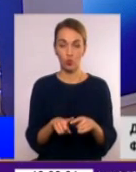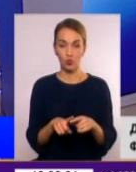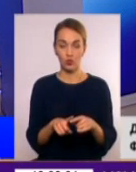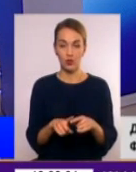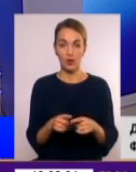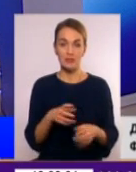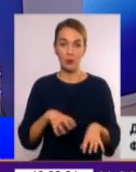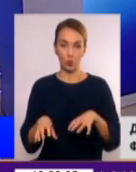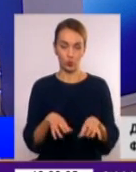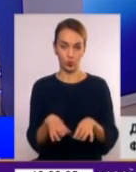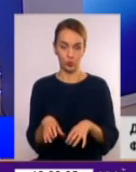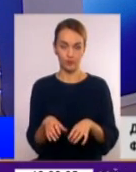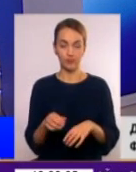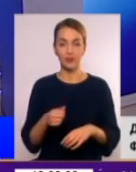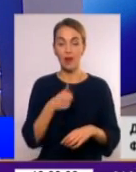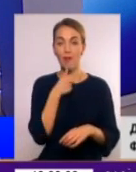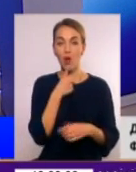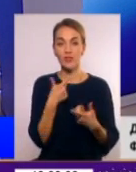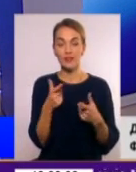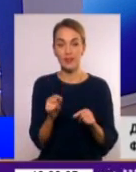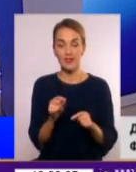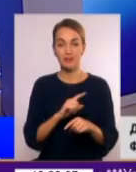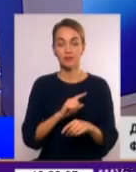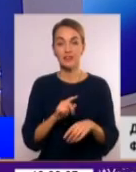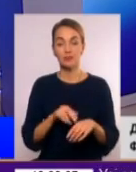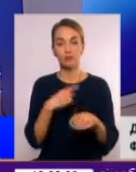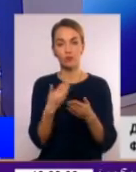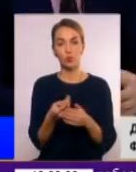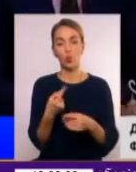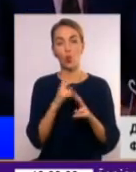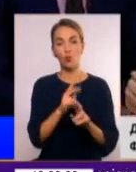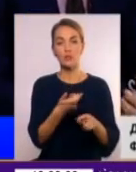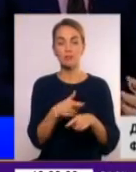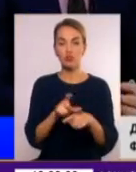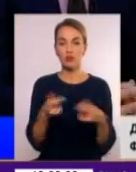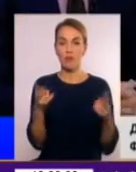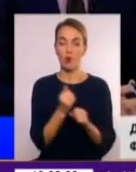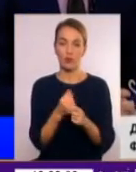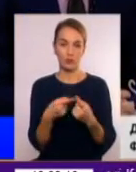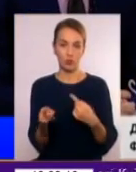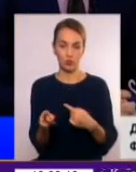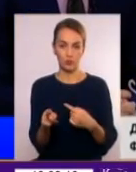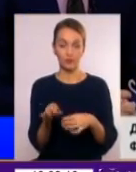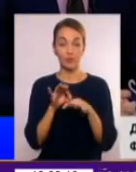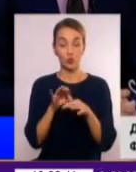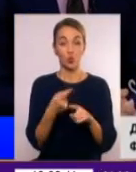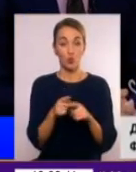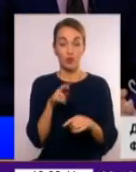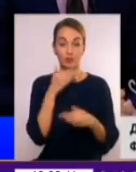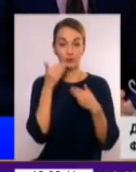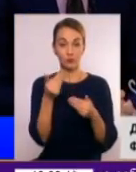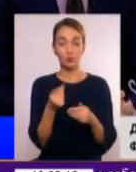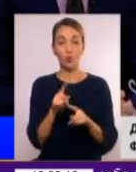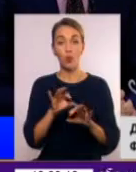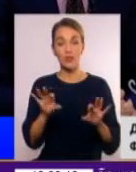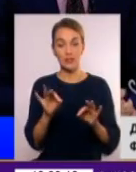переконання, спекулюють. Вони намагаються тому десь травити навіть силові структури, що от комусь більше, а треба робити по-іншому. Тому я поставив це запитання, щоб